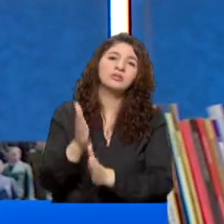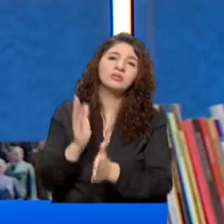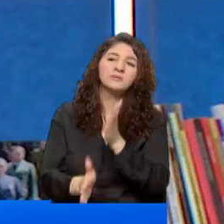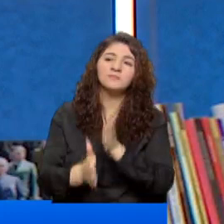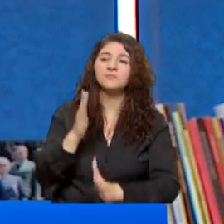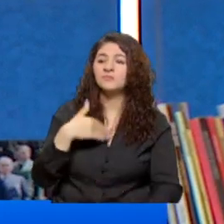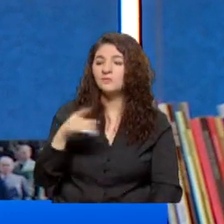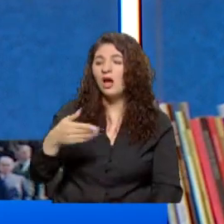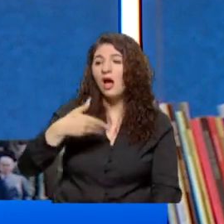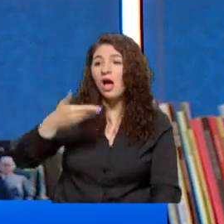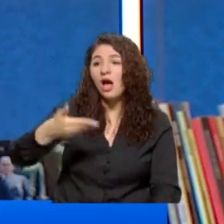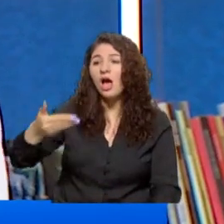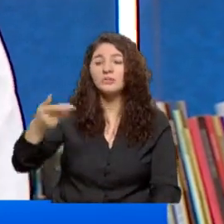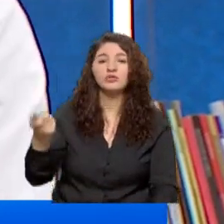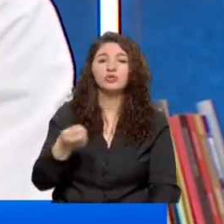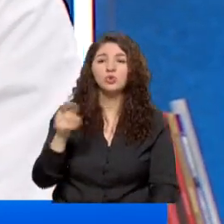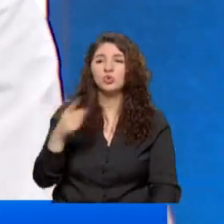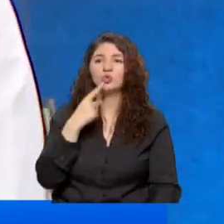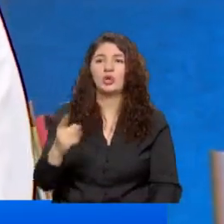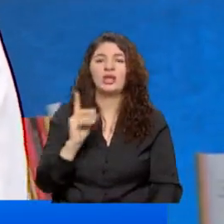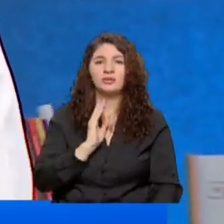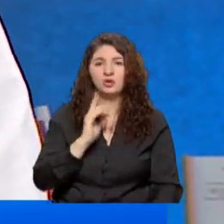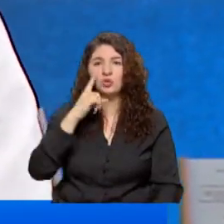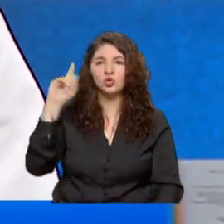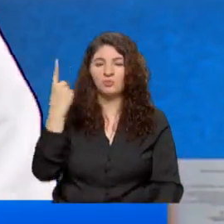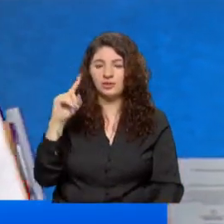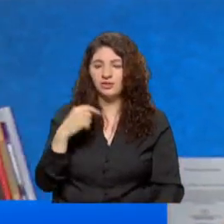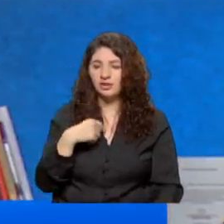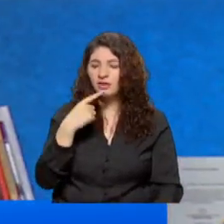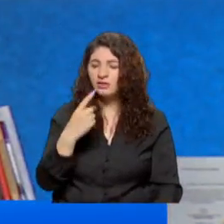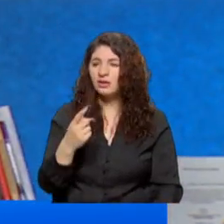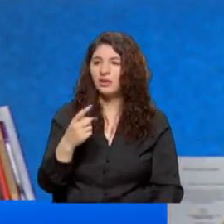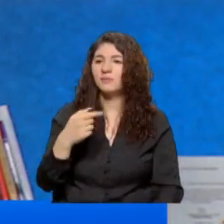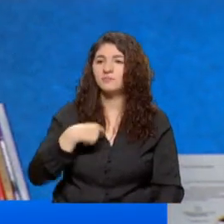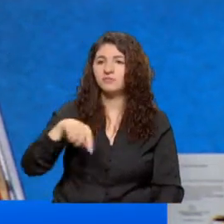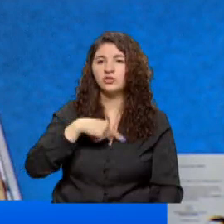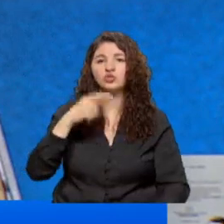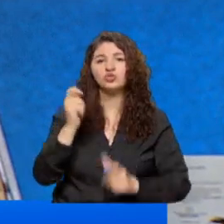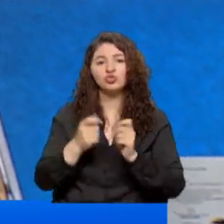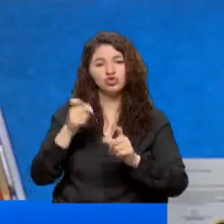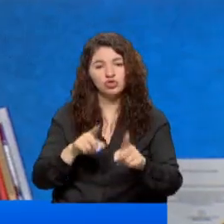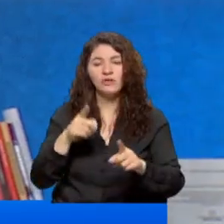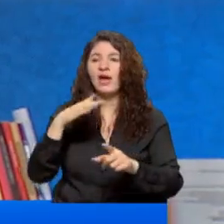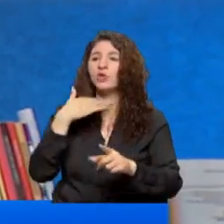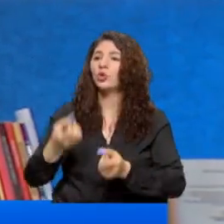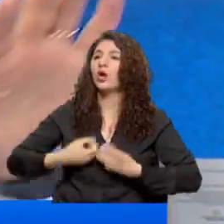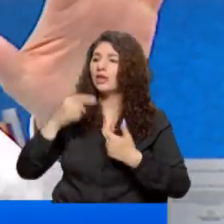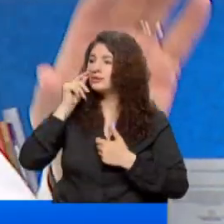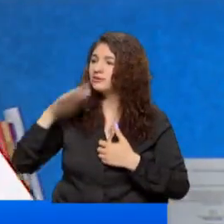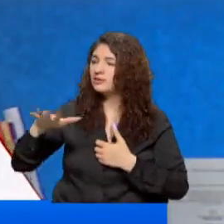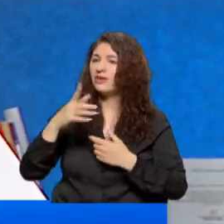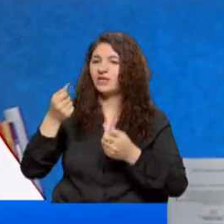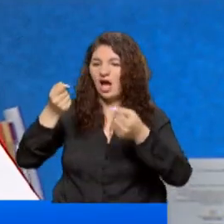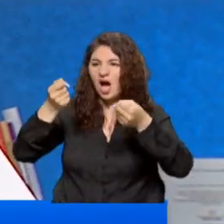Yani biz bunları Anlatmaya çalışıyoruz şunu söyledim hükümet dedi ki biz sütçünün ve et üreten insanların